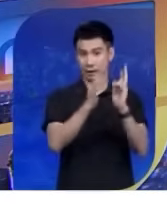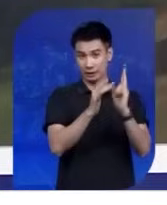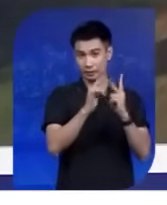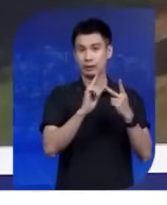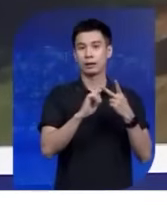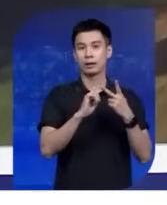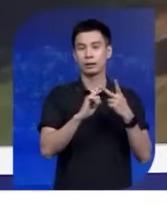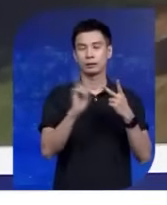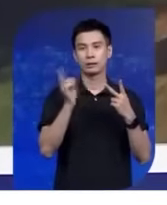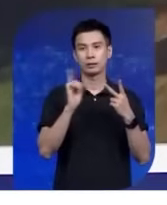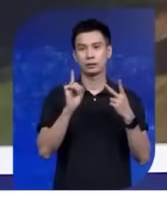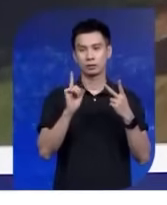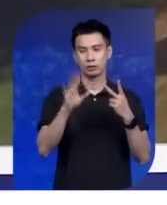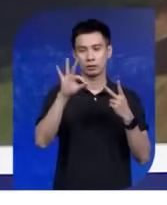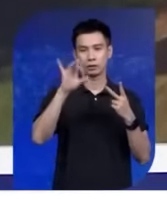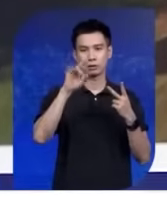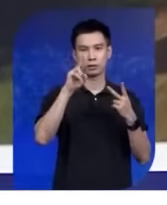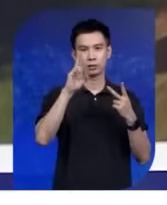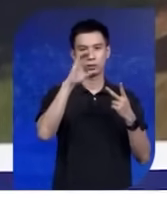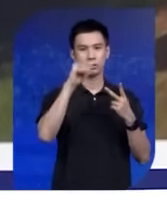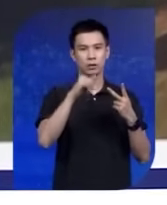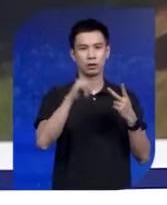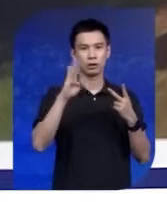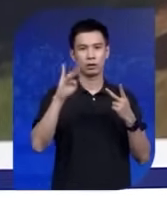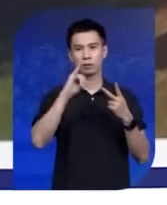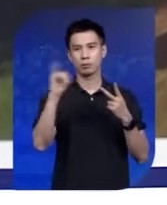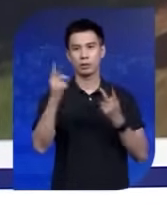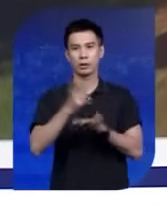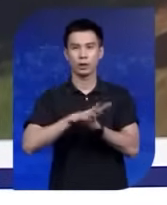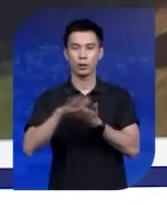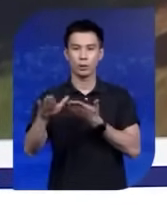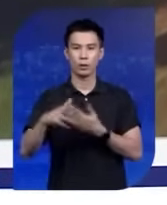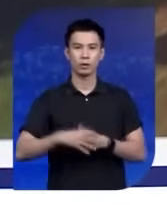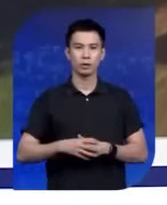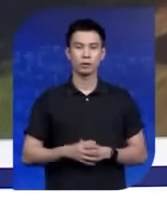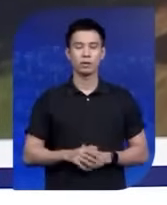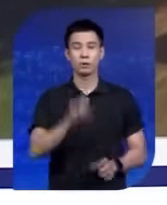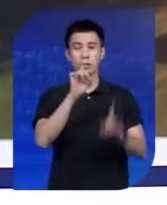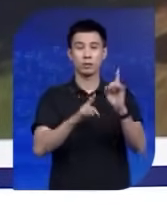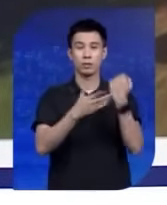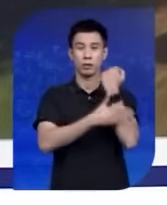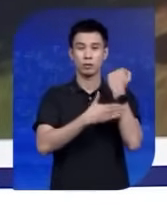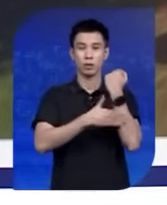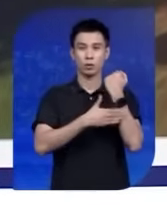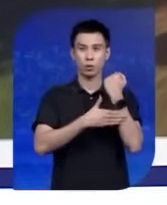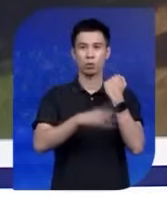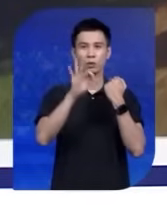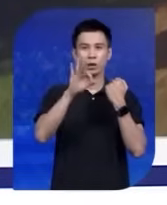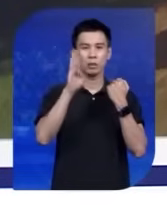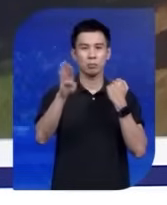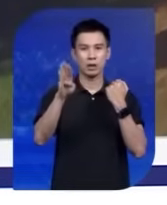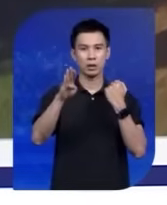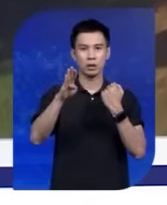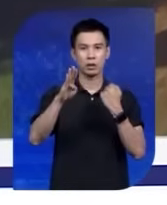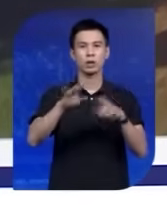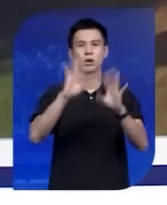cũng nên chủ động xử lý thực bì giúp giảm vật liệu cháy vì hiện nay các thảm thực bì trong các cánh rừng ở miền Trung khá dày và khô nỏ nhưng